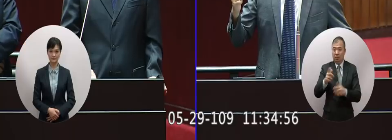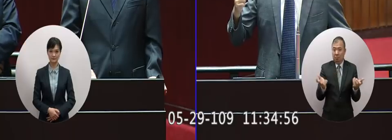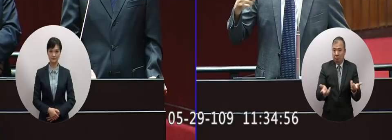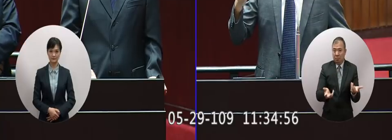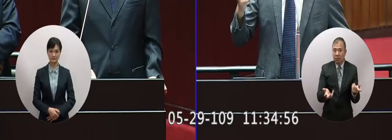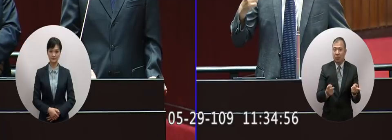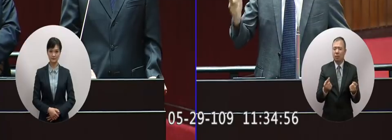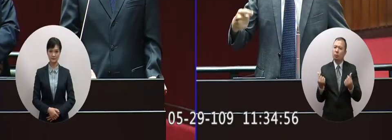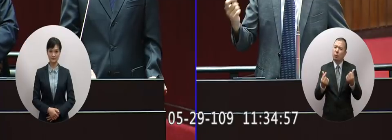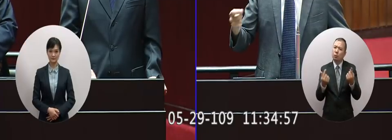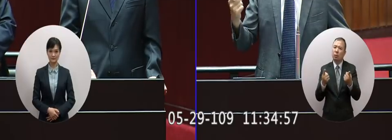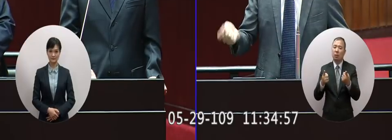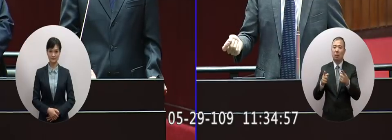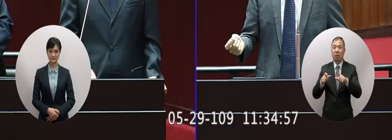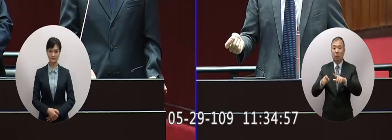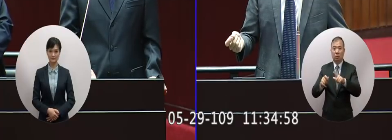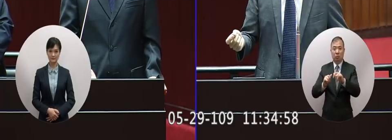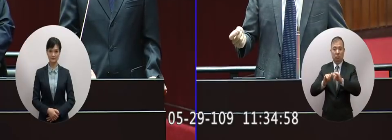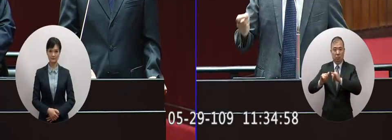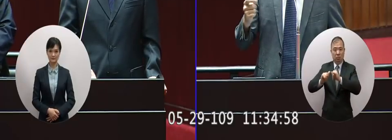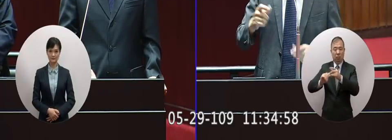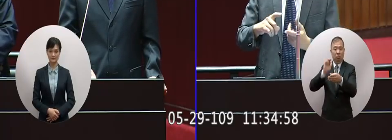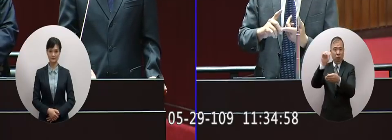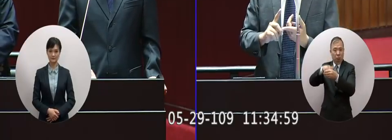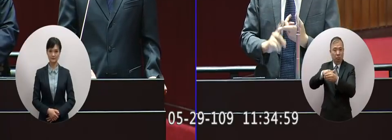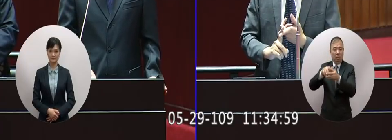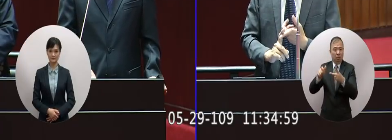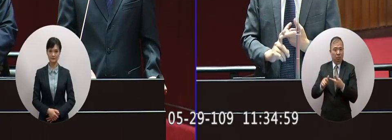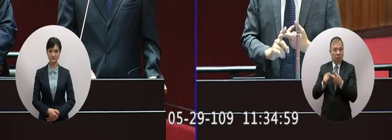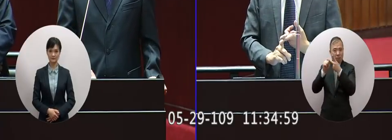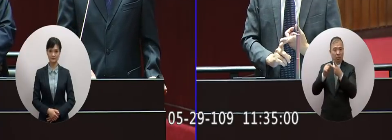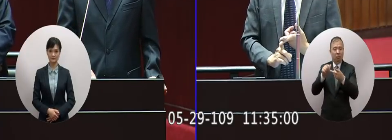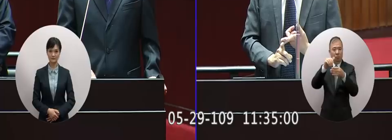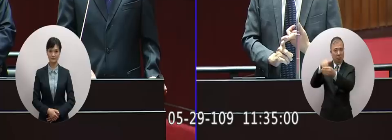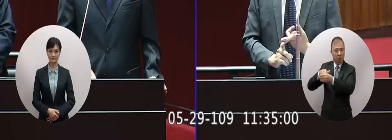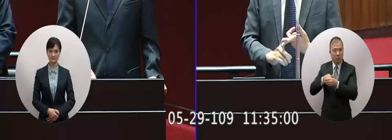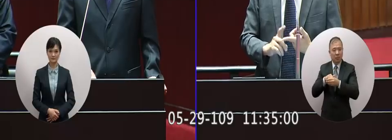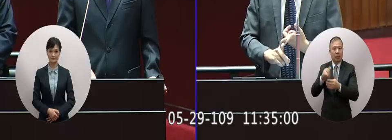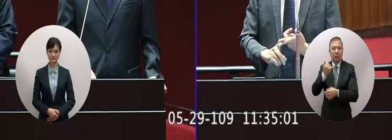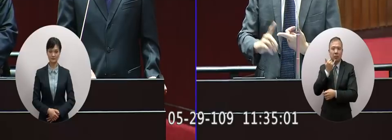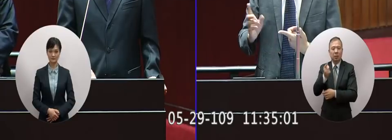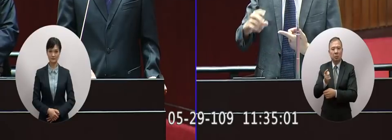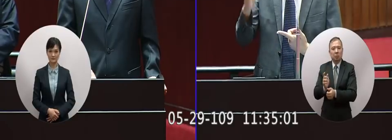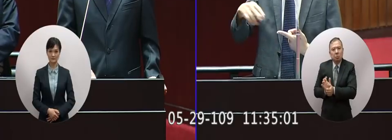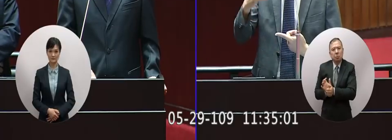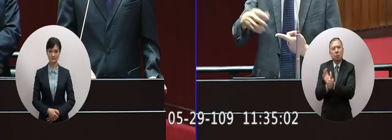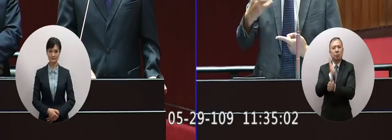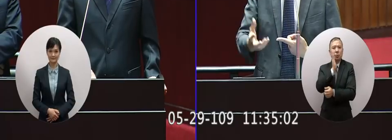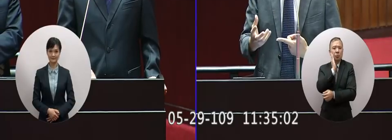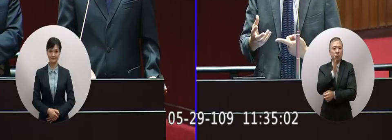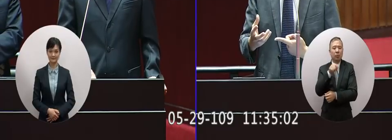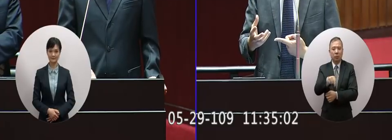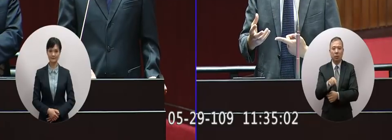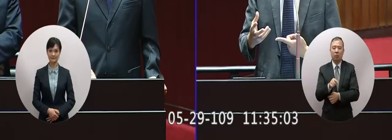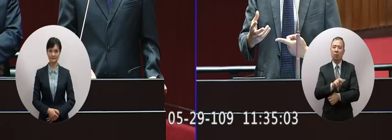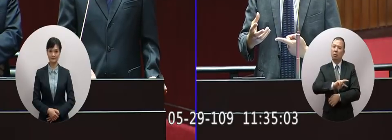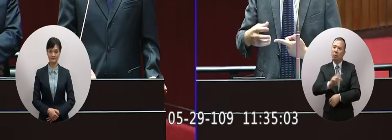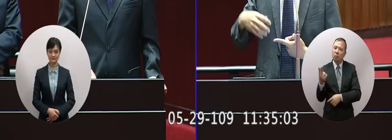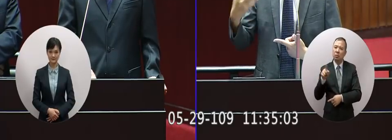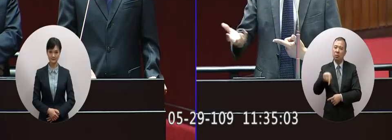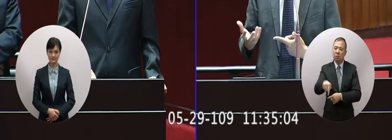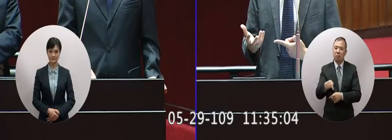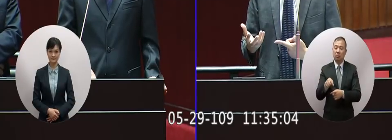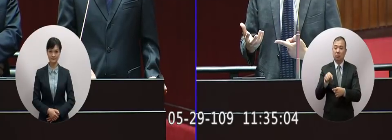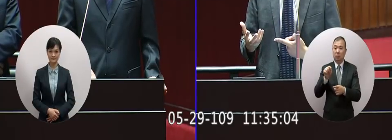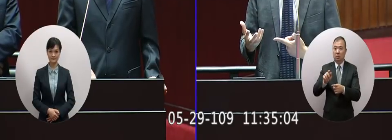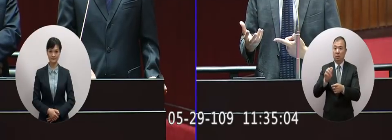投就是复决这件事顺利的话，可能公投法自己的修法，或者是你们对于复决这个程序，它